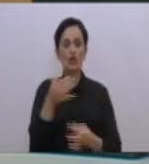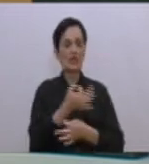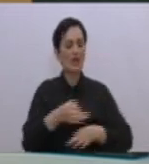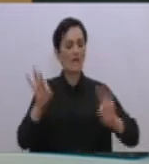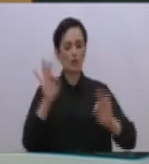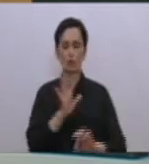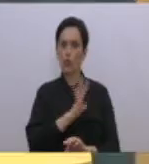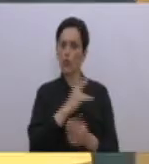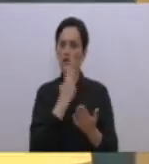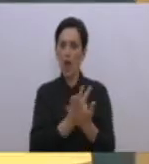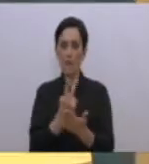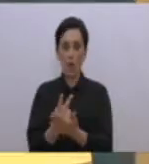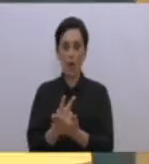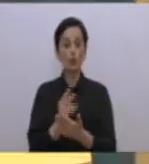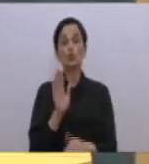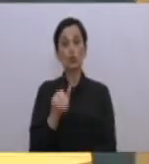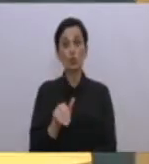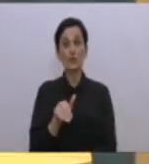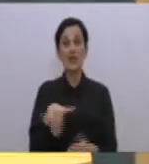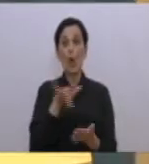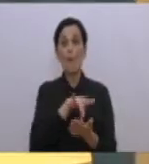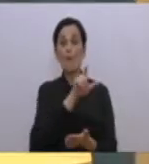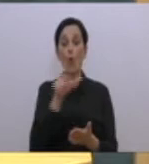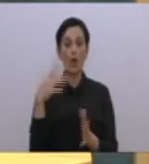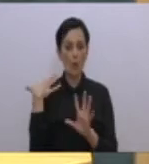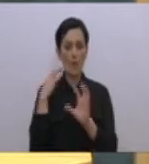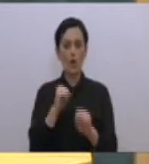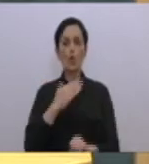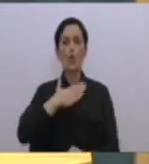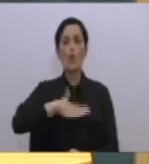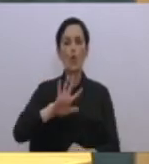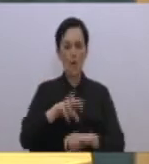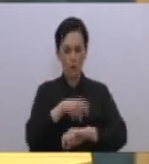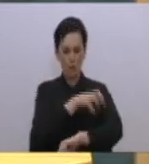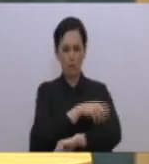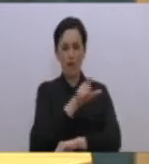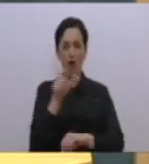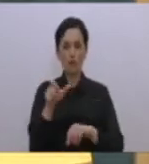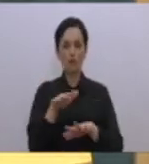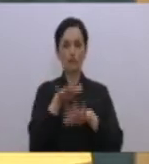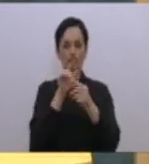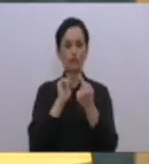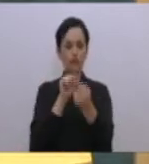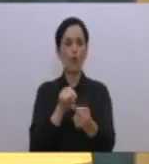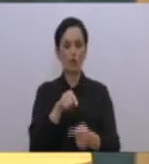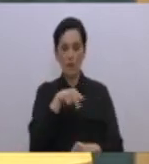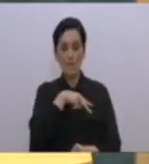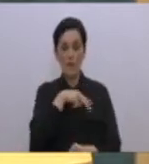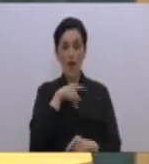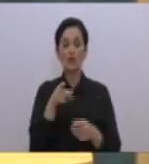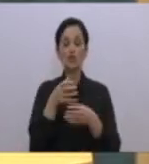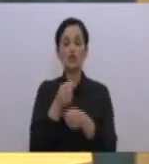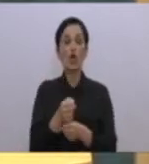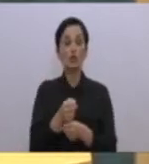იყო გამოხატული. Თუმცა მოქალაქე და მხარდაჭერით უკმაყოფილო პარტიებმა ბოიკოტი გამოუცხადეს პარლამენტს, რითიც